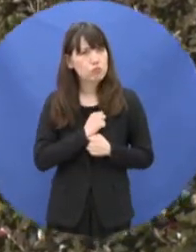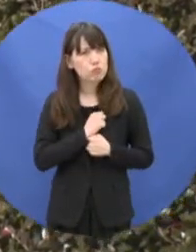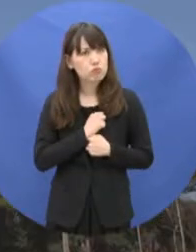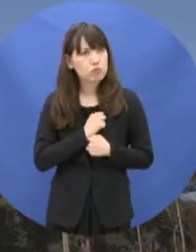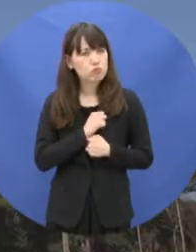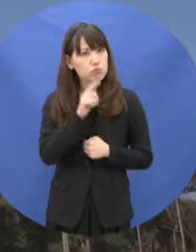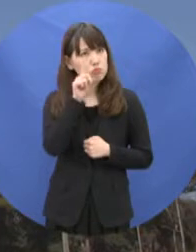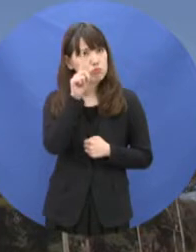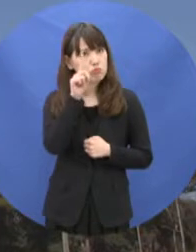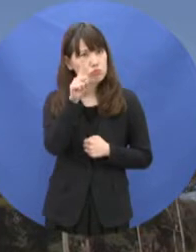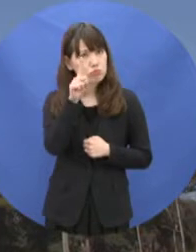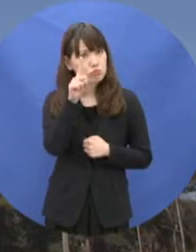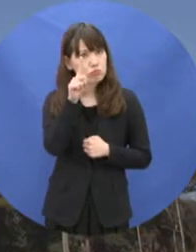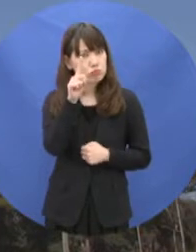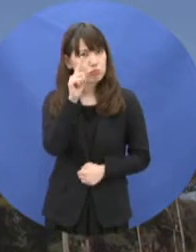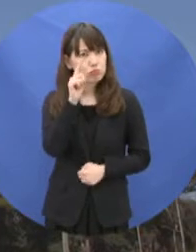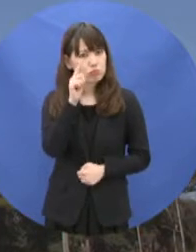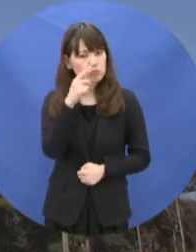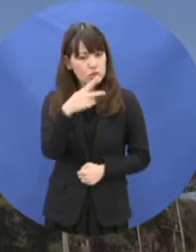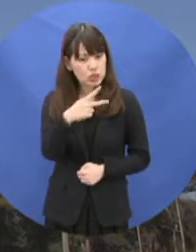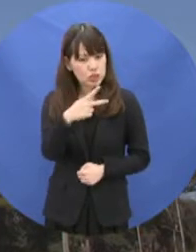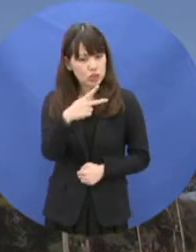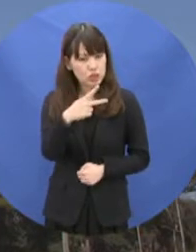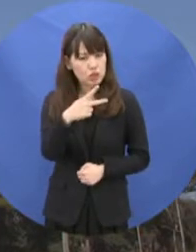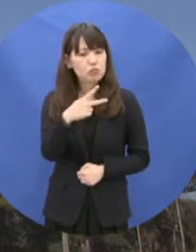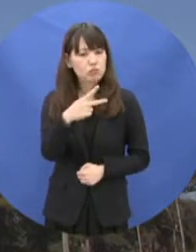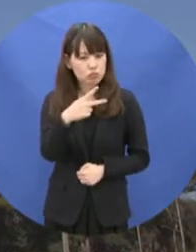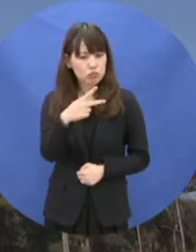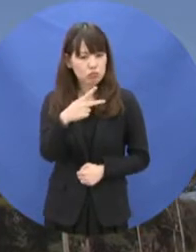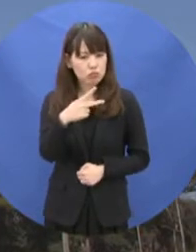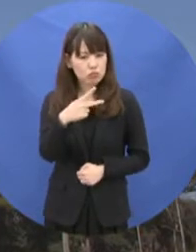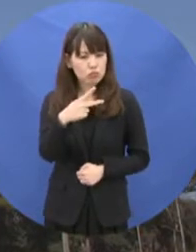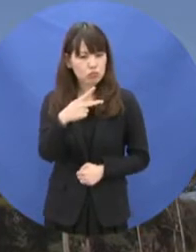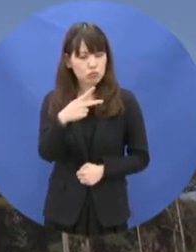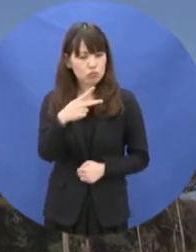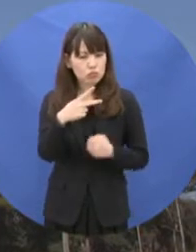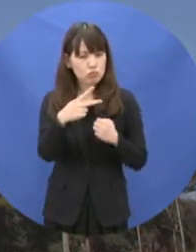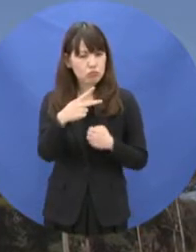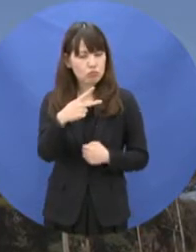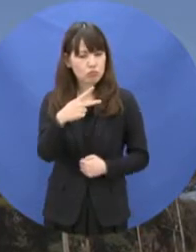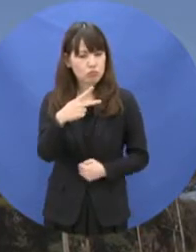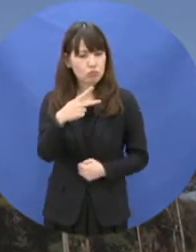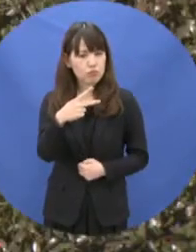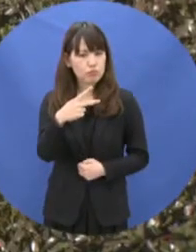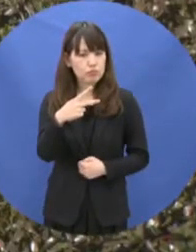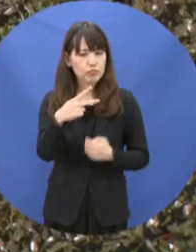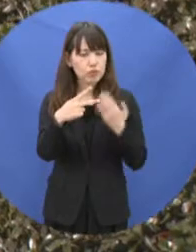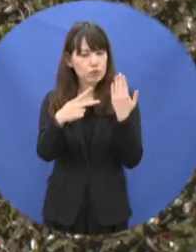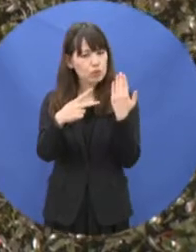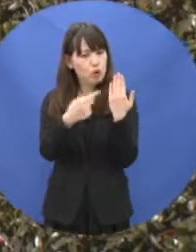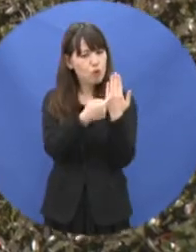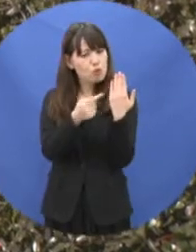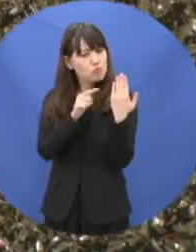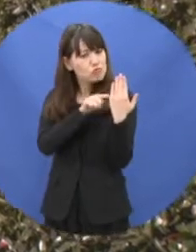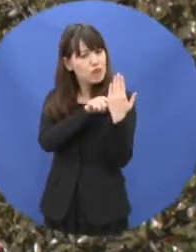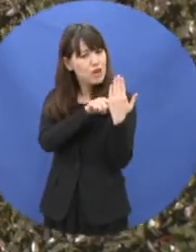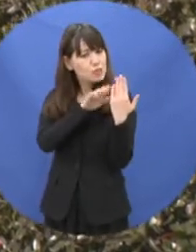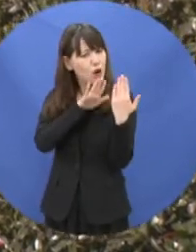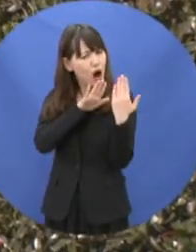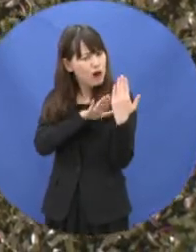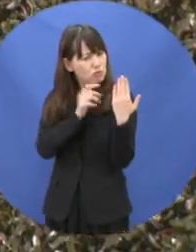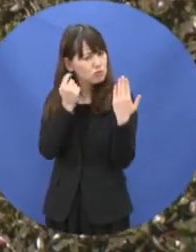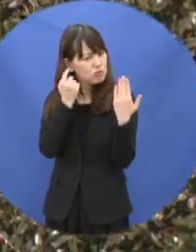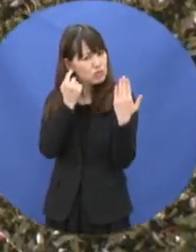ず上の顔、そして真ん中の顔、2つですよね。であと聞いた話によると、どうやら裏にも顔があ